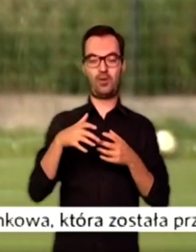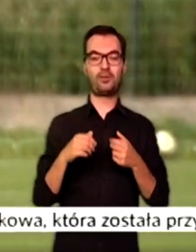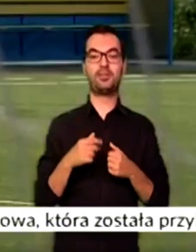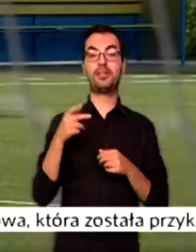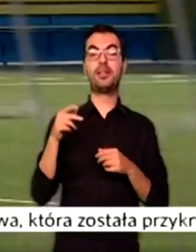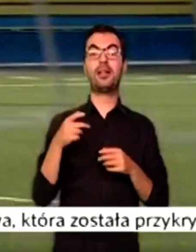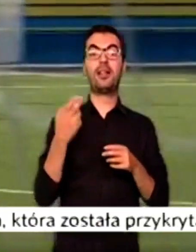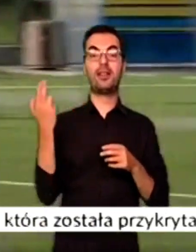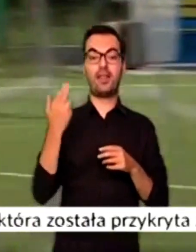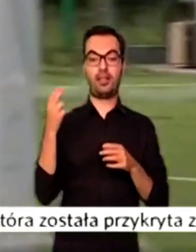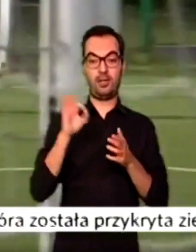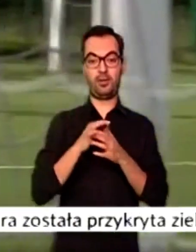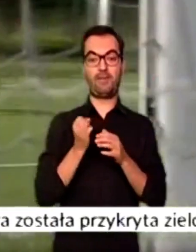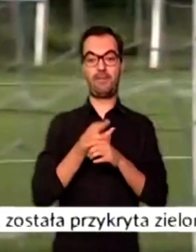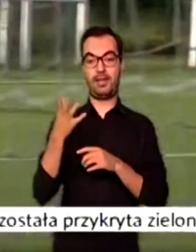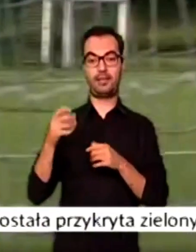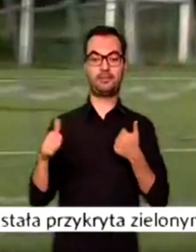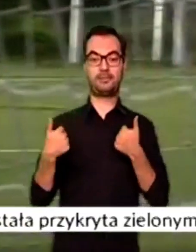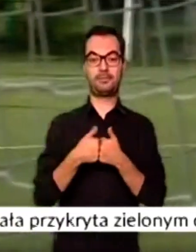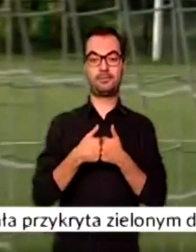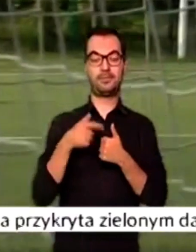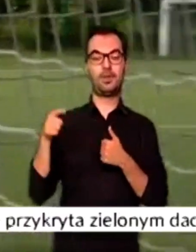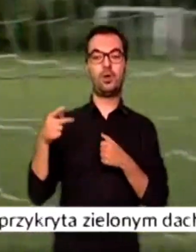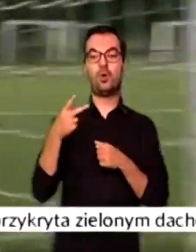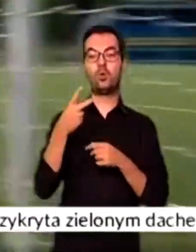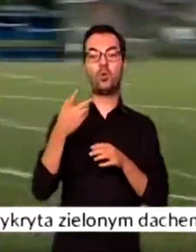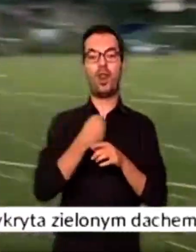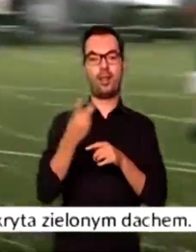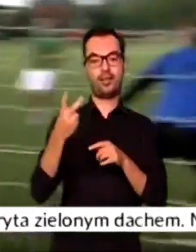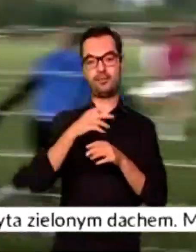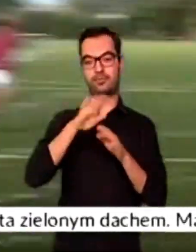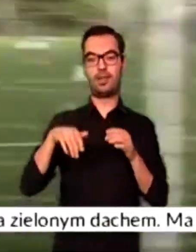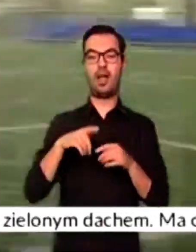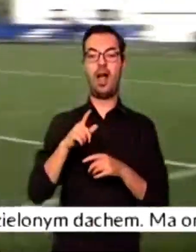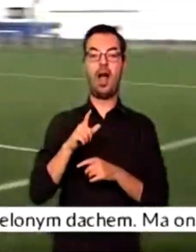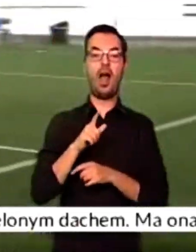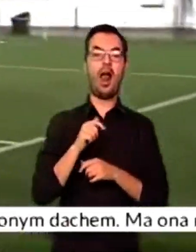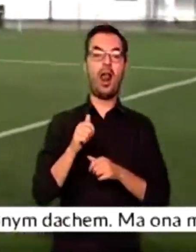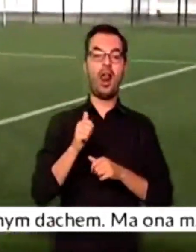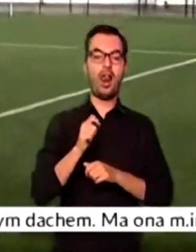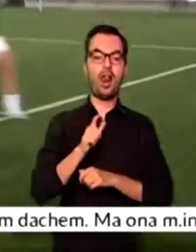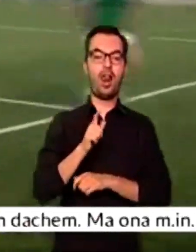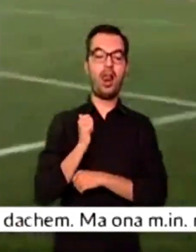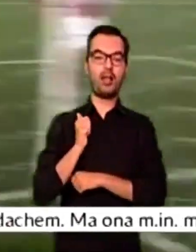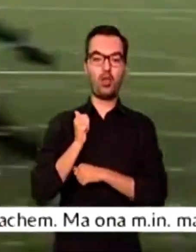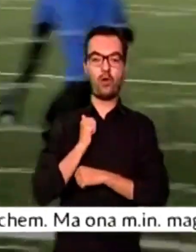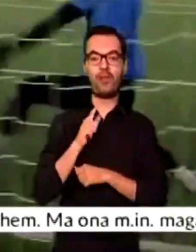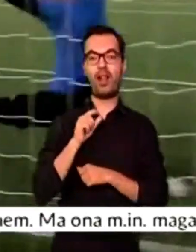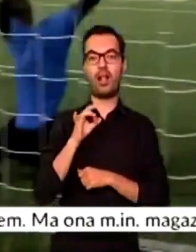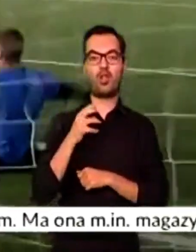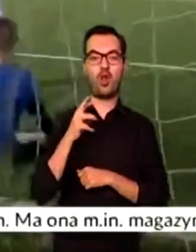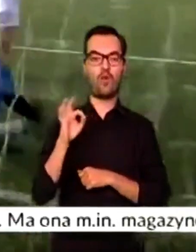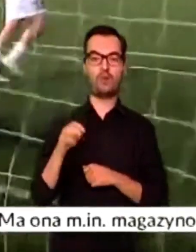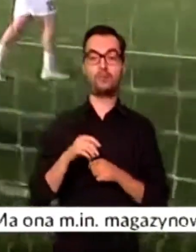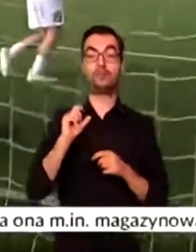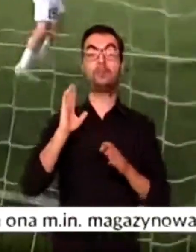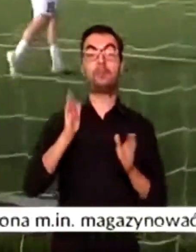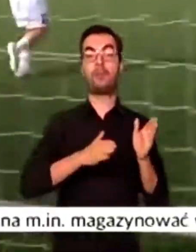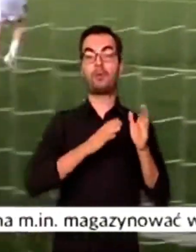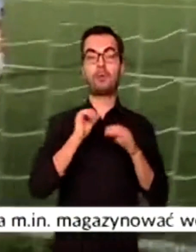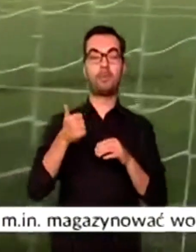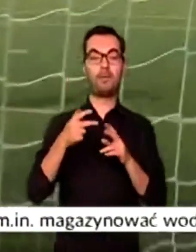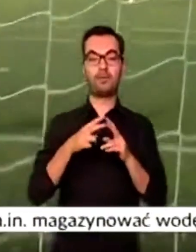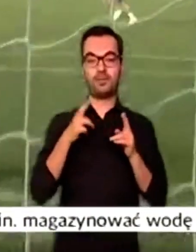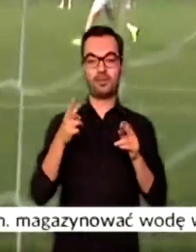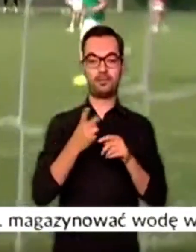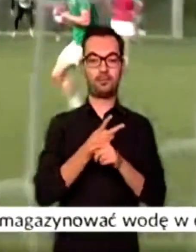niedzielę na wyjeździe Świt zagra ze Spadkowiczem z drugiej ligi, Legionowią Legionowo. Wcześniej jednak w pierwszej rundzie Pucharu Polski